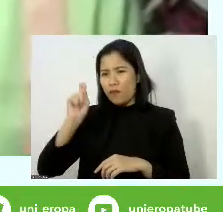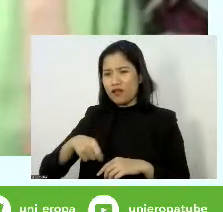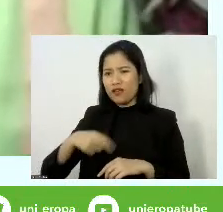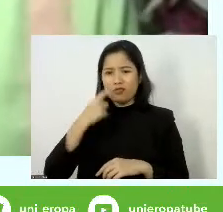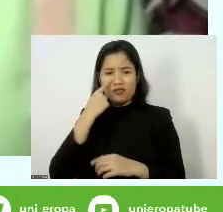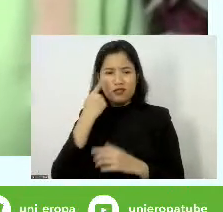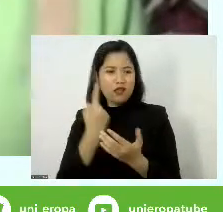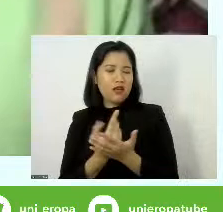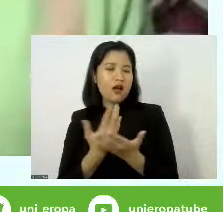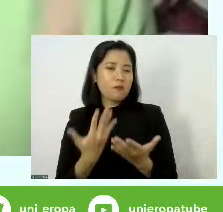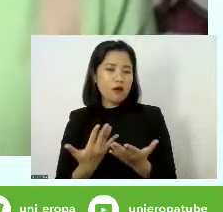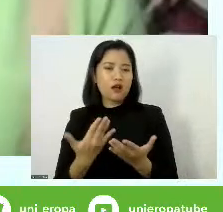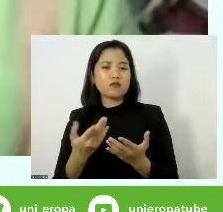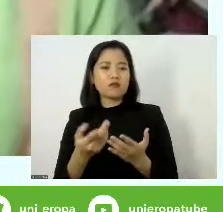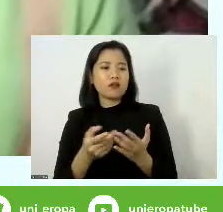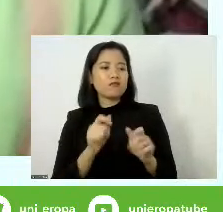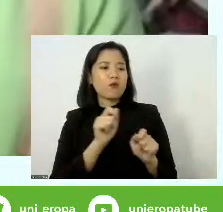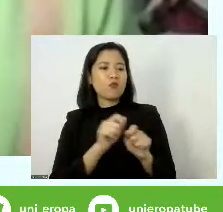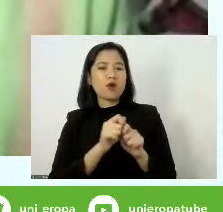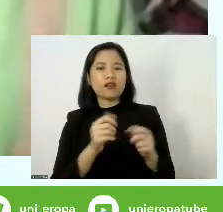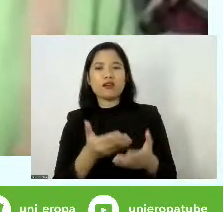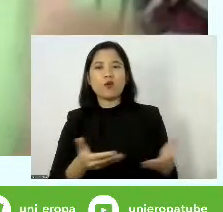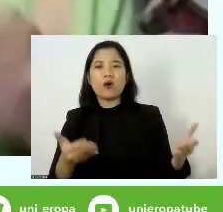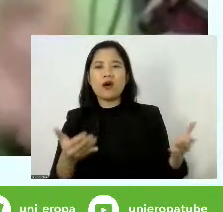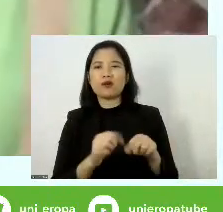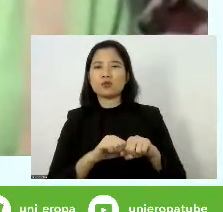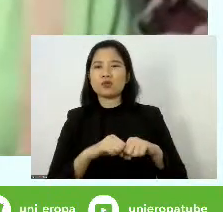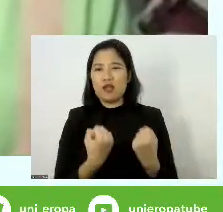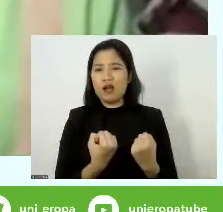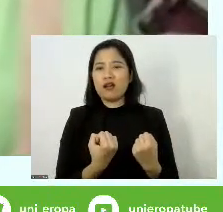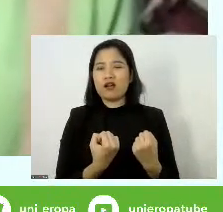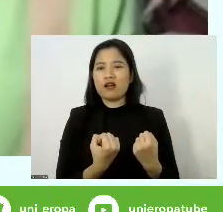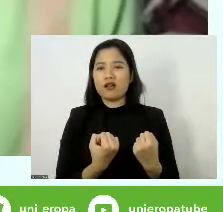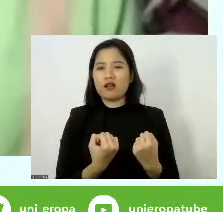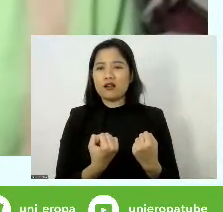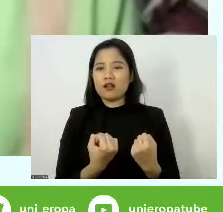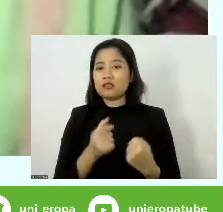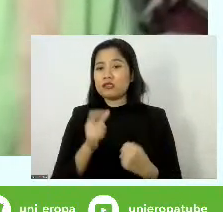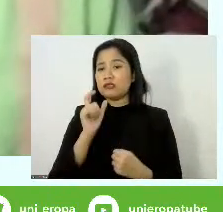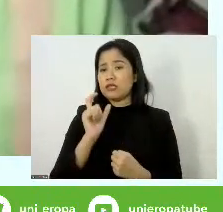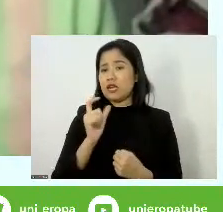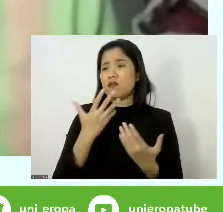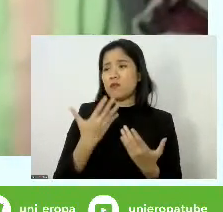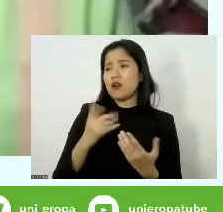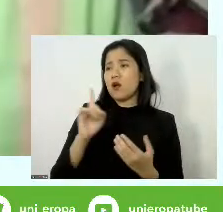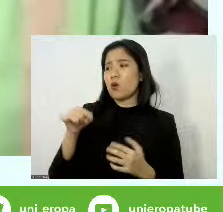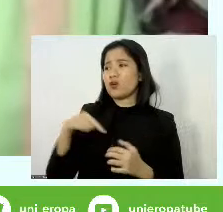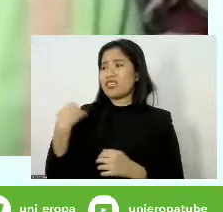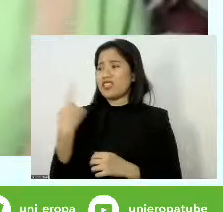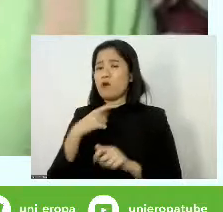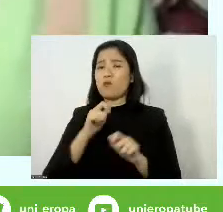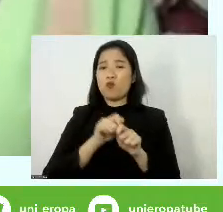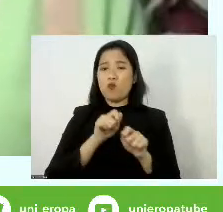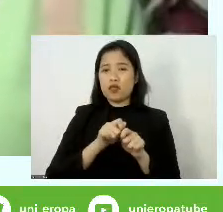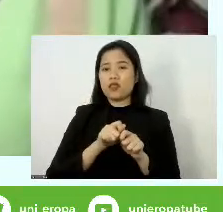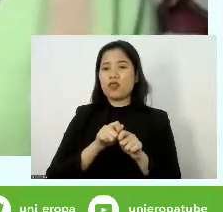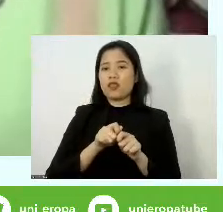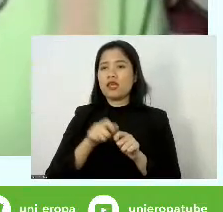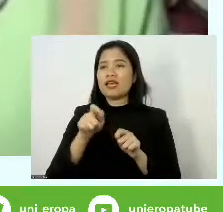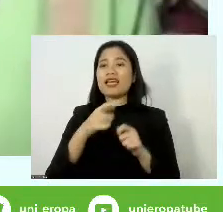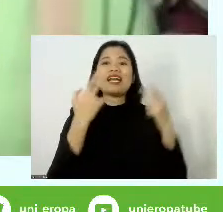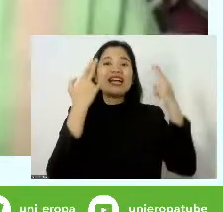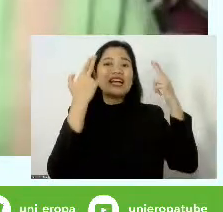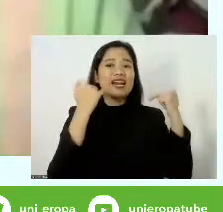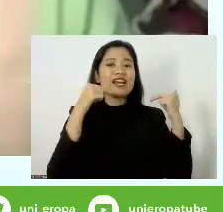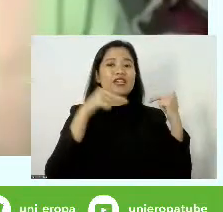ternyata mencemari lingkungan gitu loh maksudnya Jadi gimana gimana kalau kita kriyet ah di saat ini gitu yang keren itu